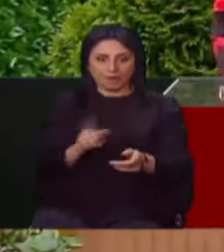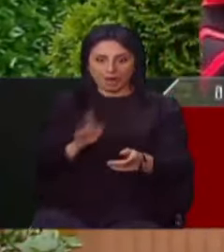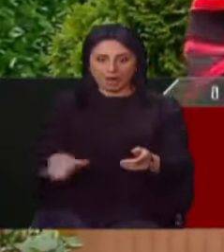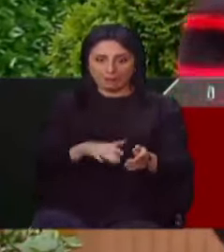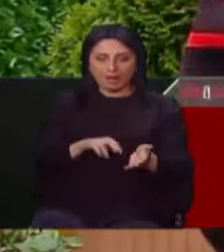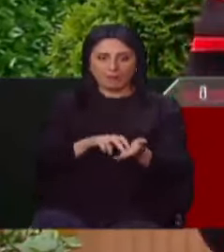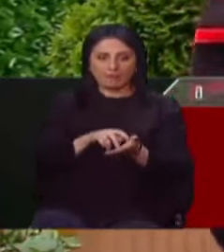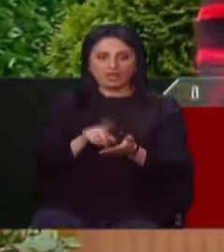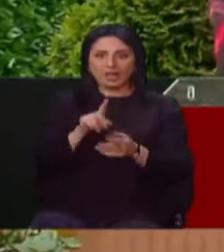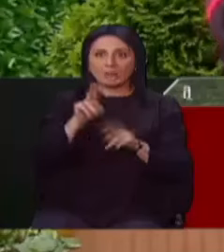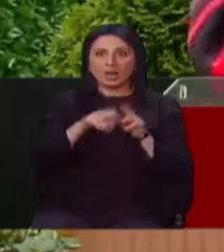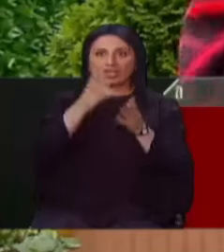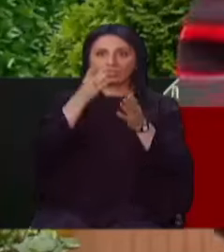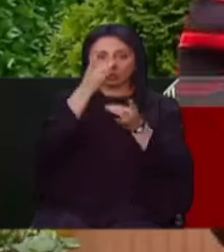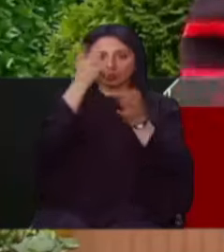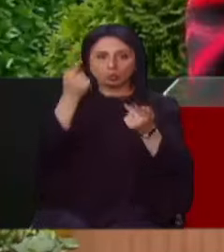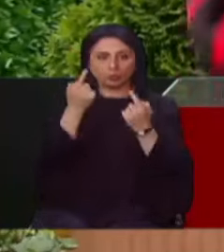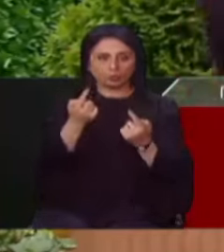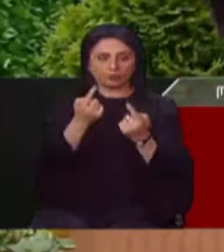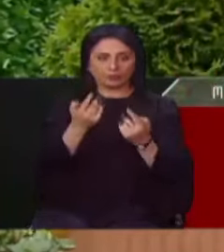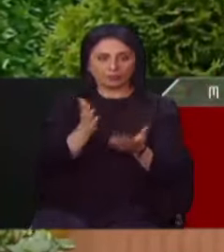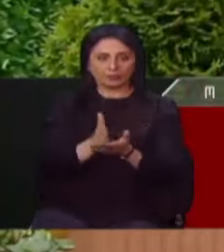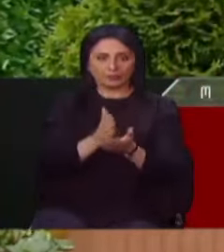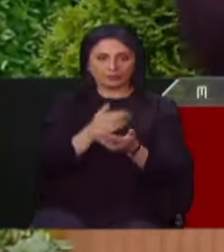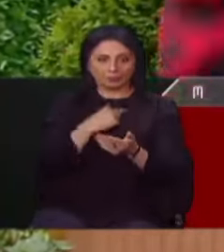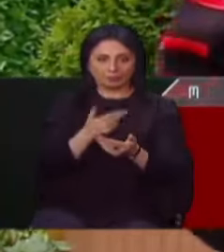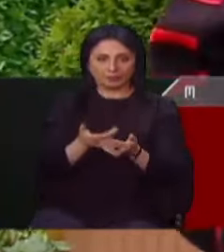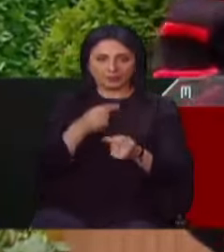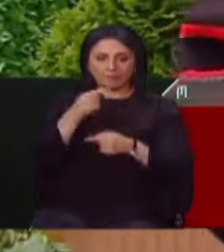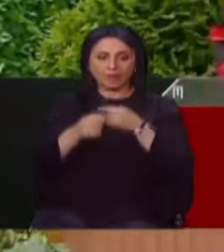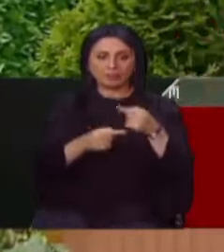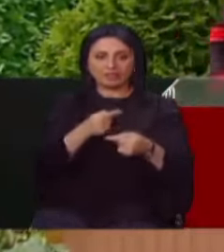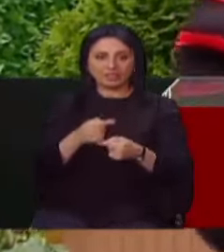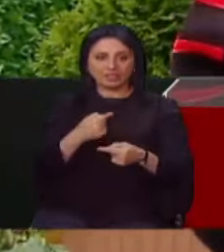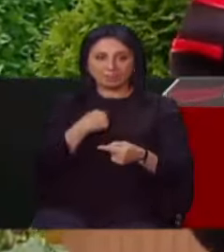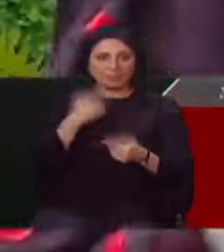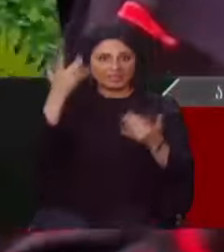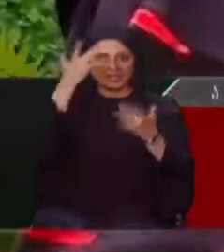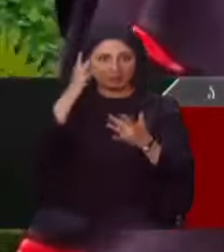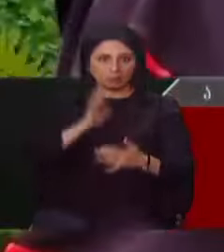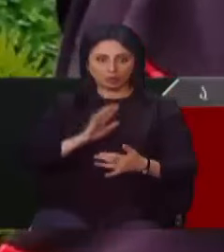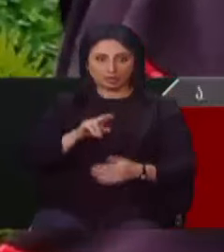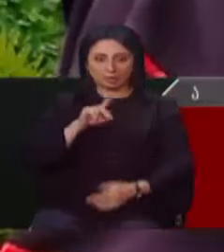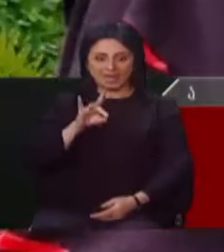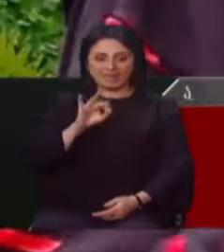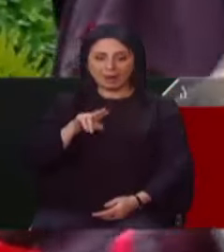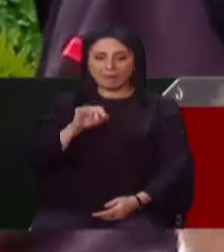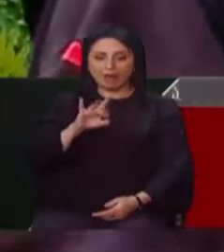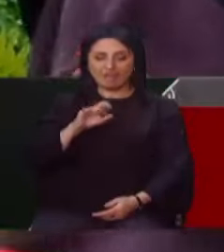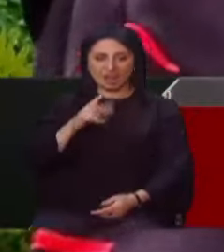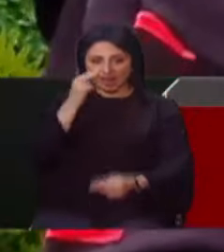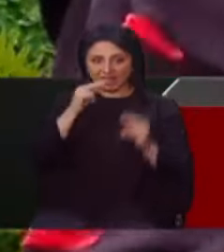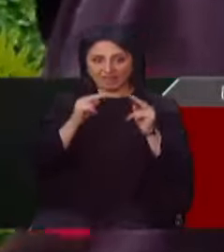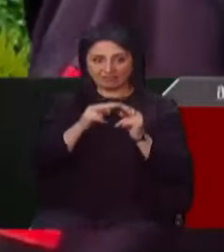Iguana, Rama Shena, Ramhela Cultura Corni, Ramhela Cultura Limunquidro, Metz Arbotina, Petre Paulis Ecclesia,